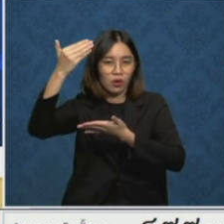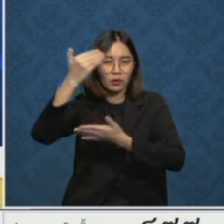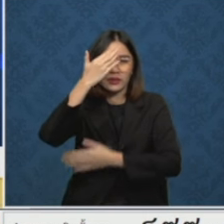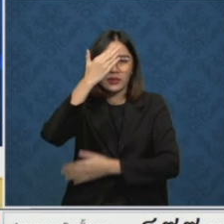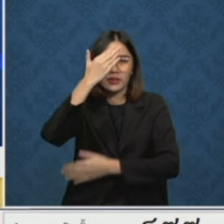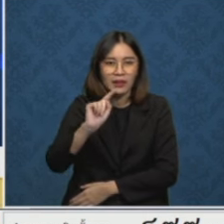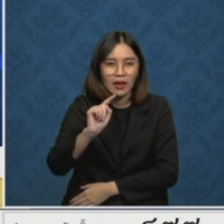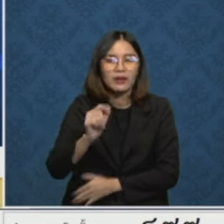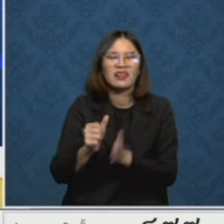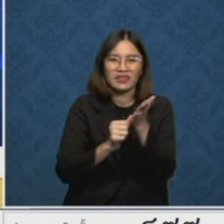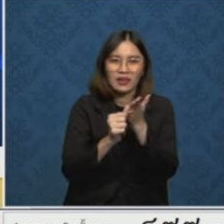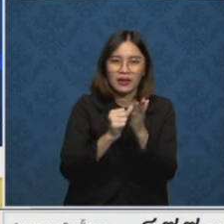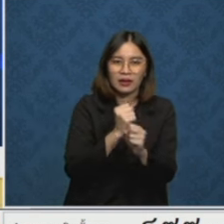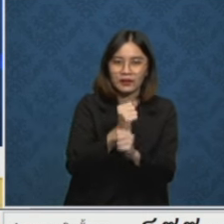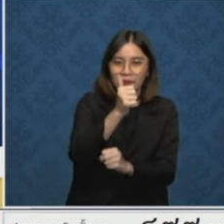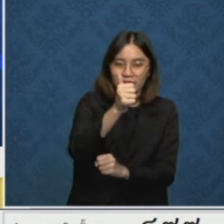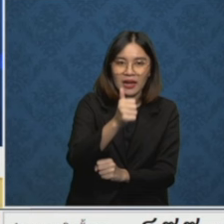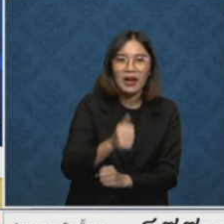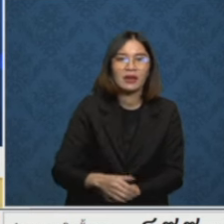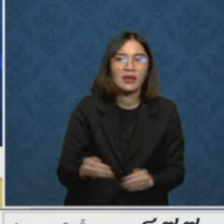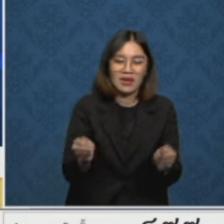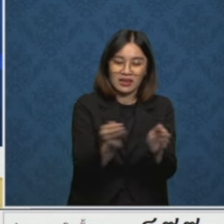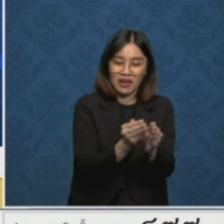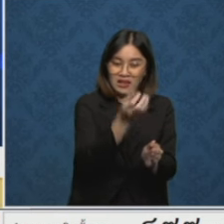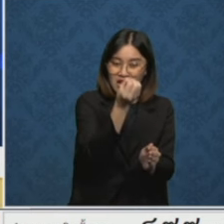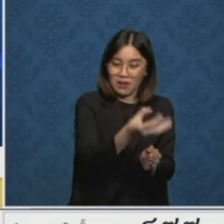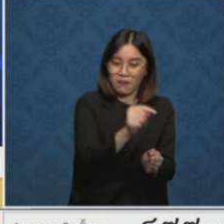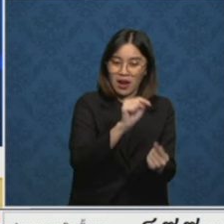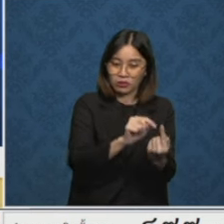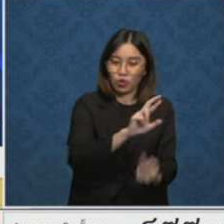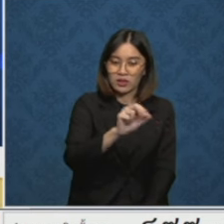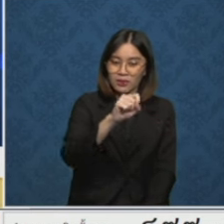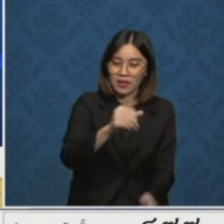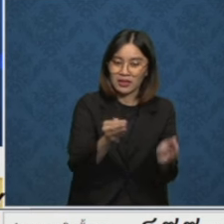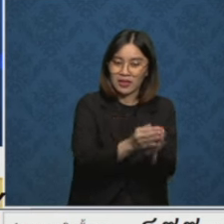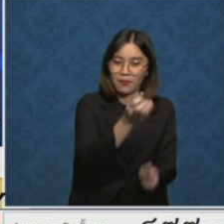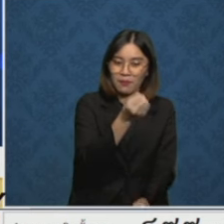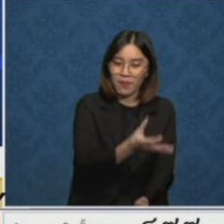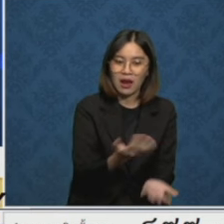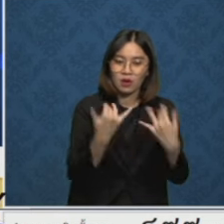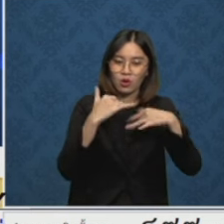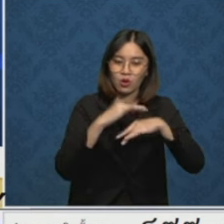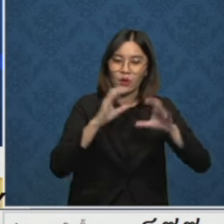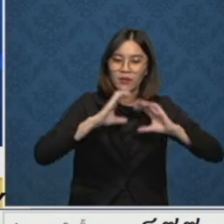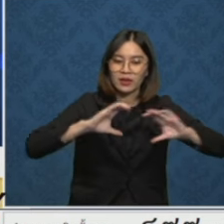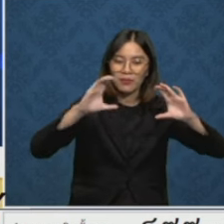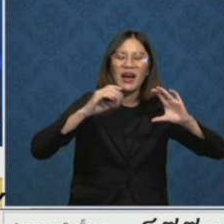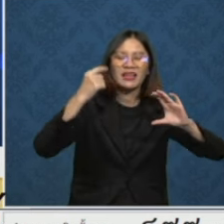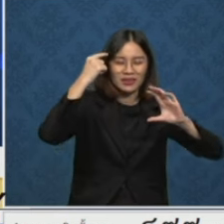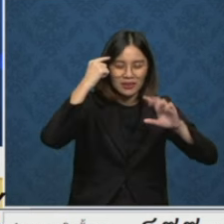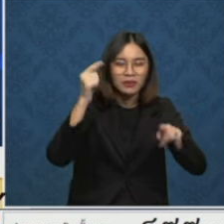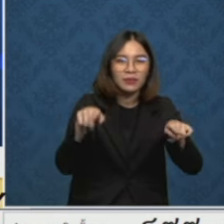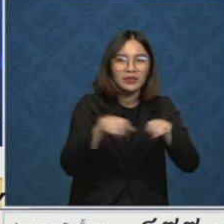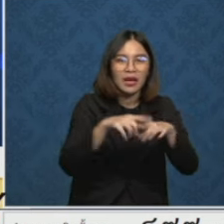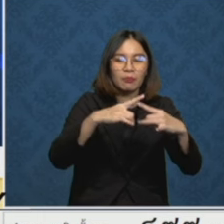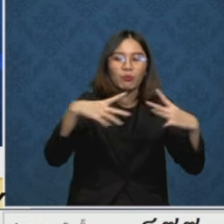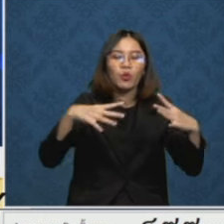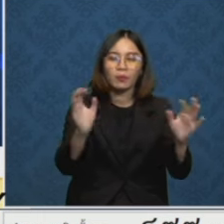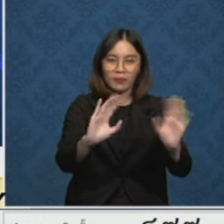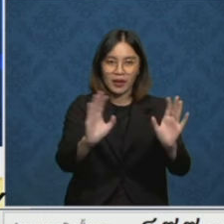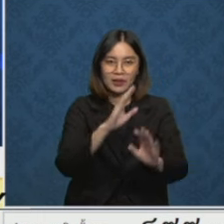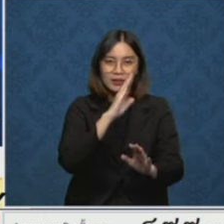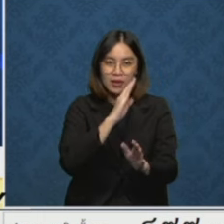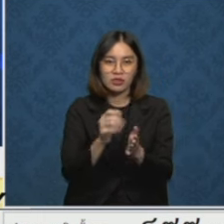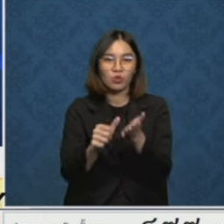มันแก้ได้อยู่แล้วค่ะท่านมีเสียงข้างมากในสภาอยู่แล้วพรรคร่วมรัฐบาลเขาคงไม่ขัดข้องถ้ารัฐบาลเนี่ยจะ